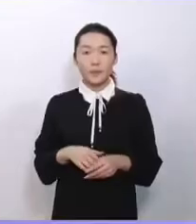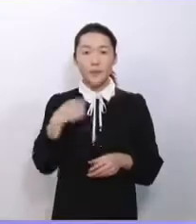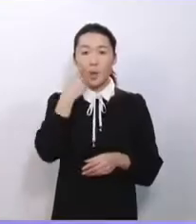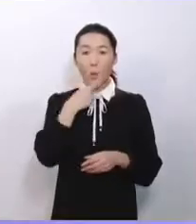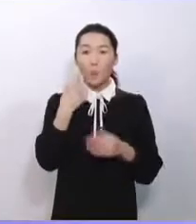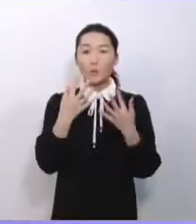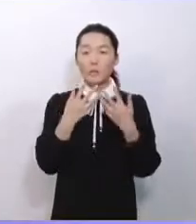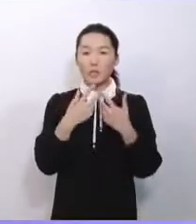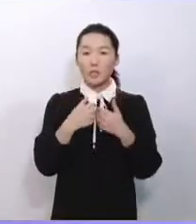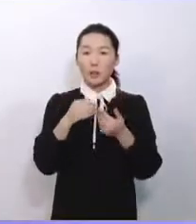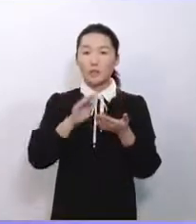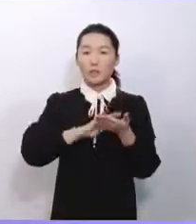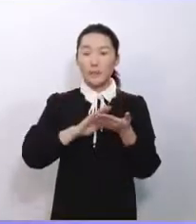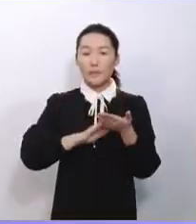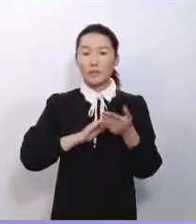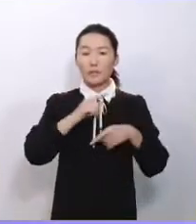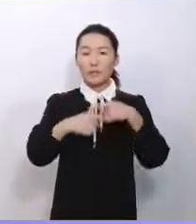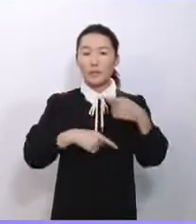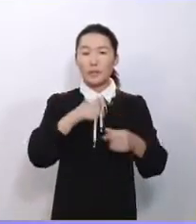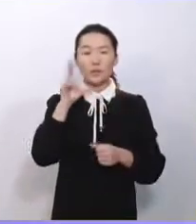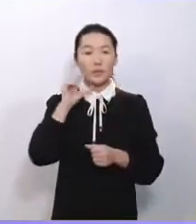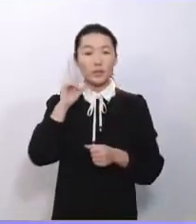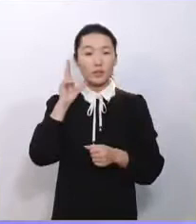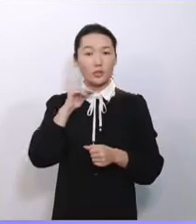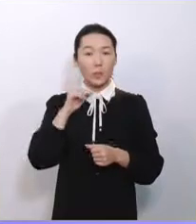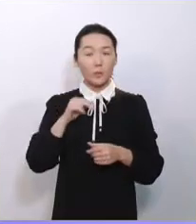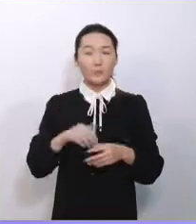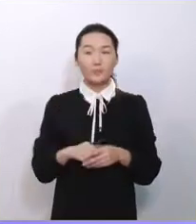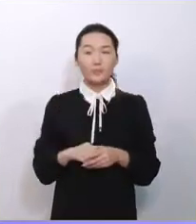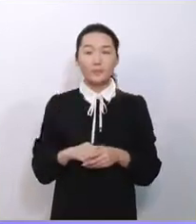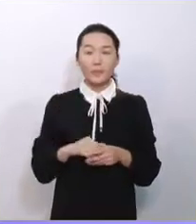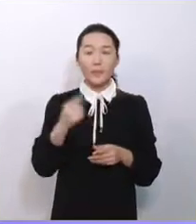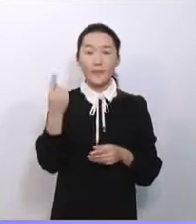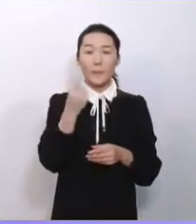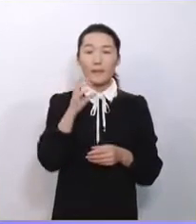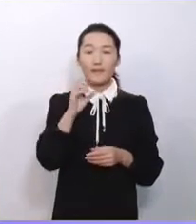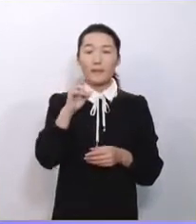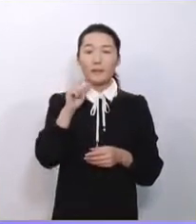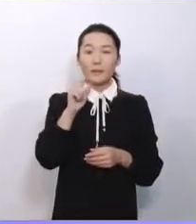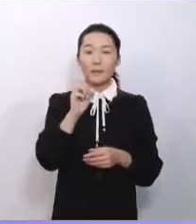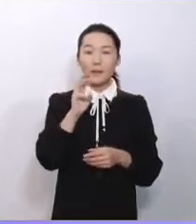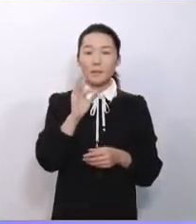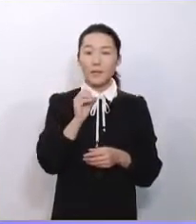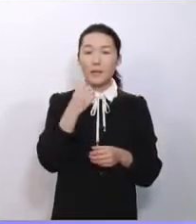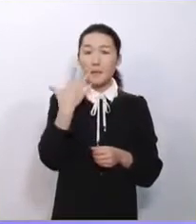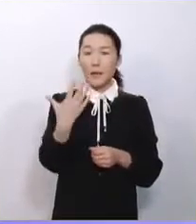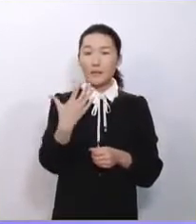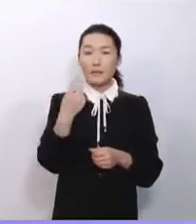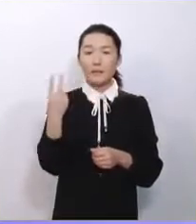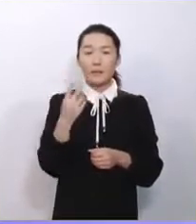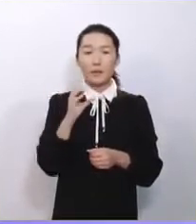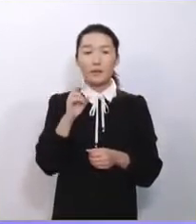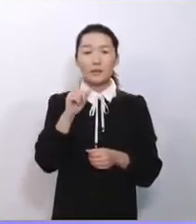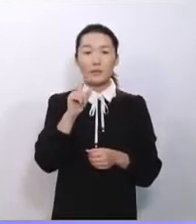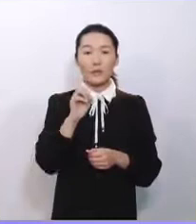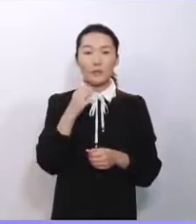Устный счет, ребята, запишите. Следующее число. Первое слагаемое – 5. Второе слагаемое